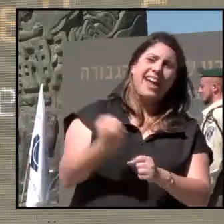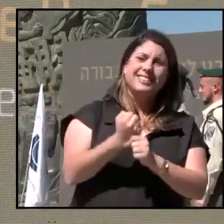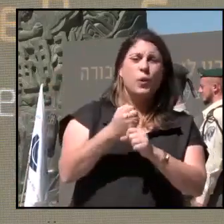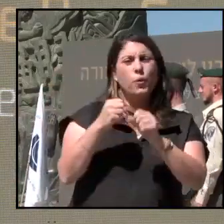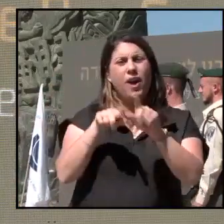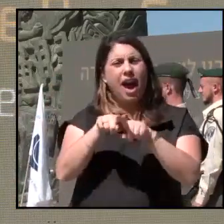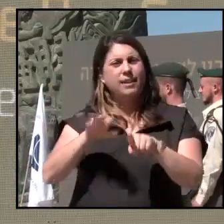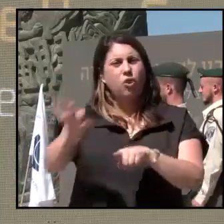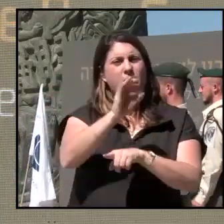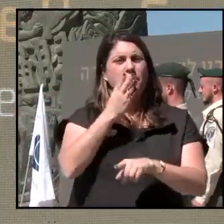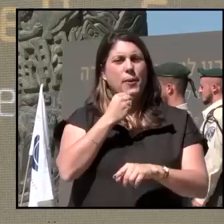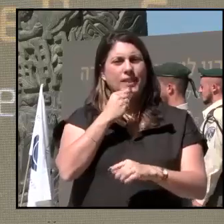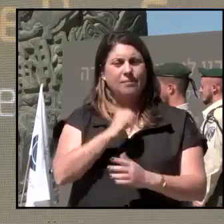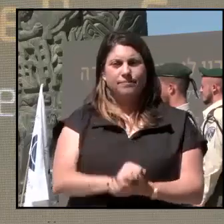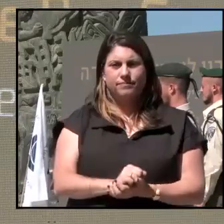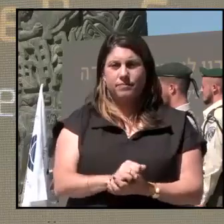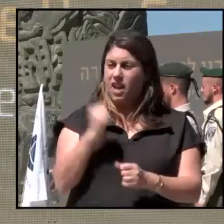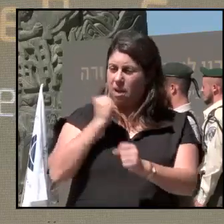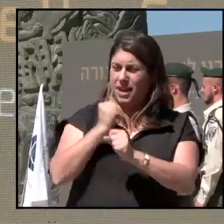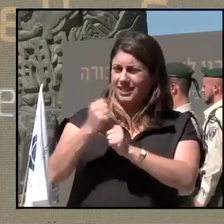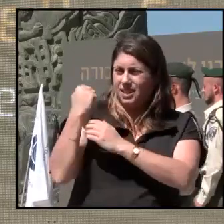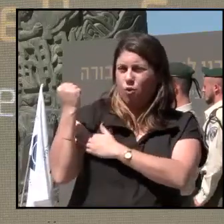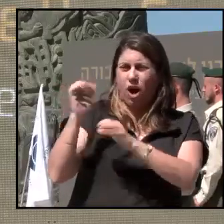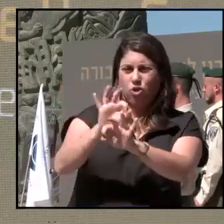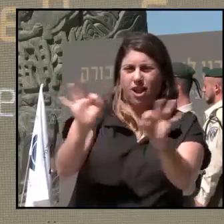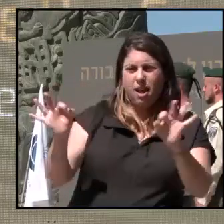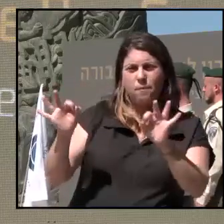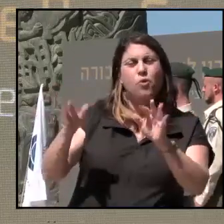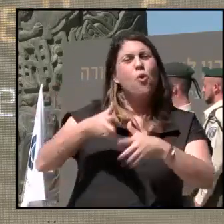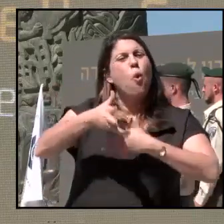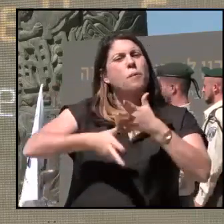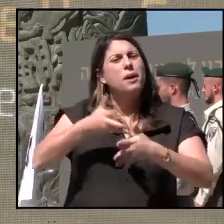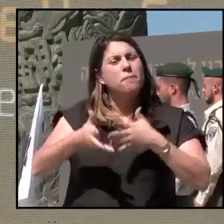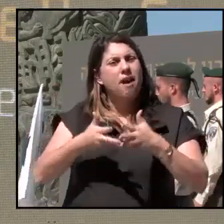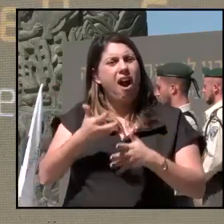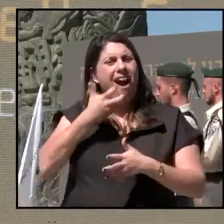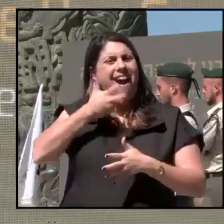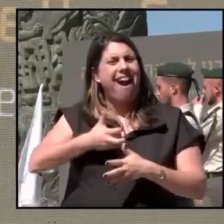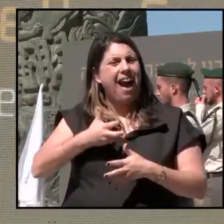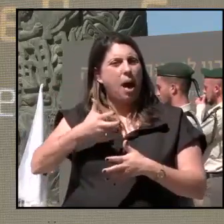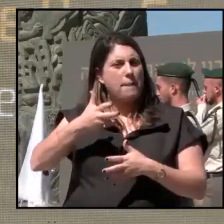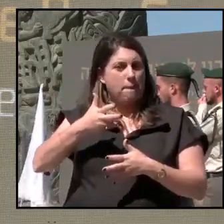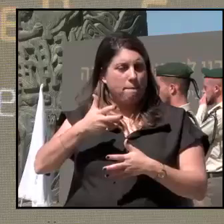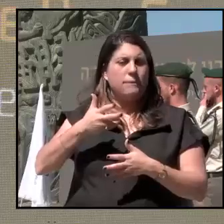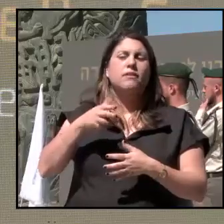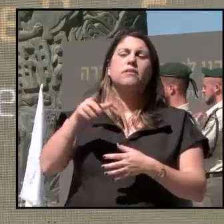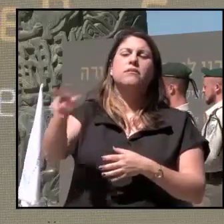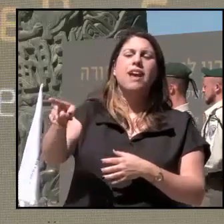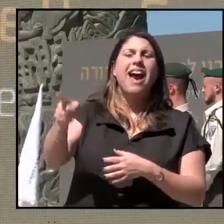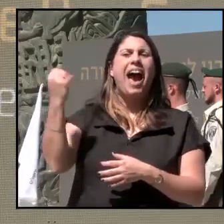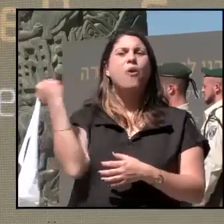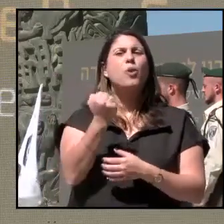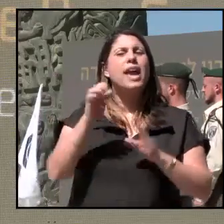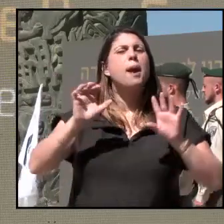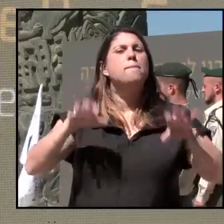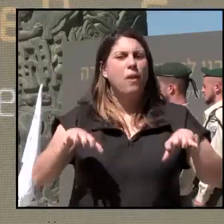היהודים. על מעשה גבורתם אומרים חכמינו זיכרונם לברכה, הרוגי מלכות,